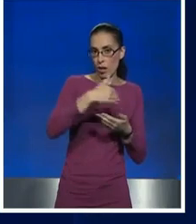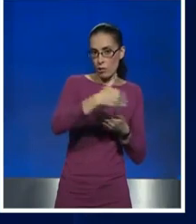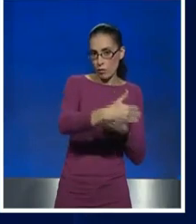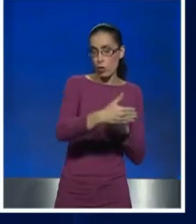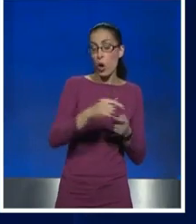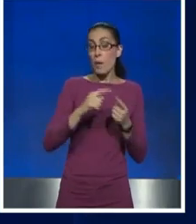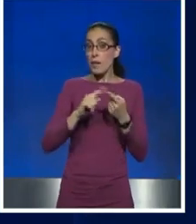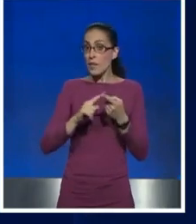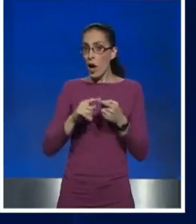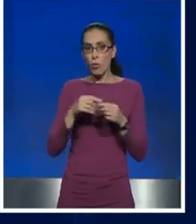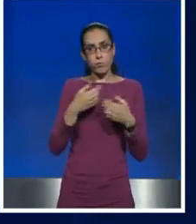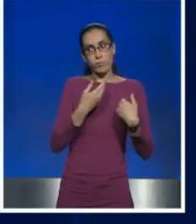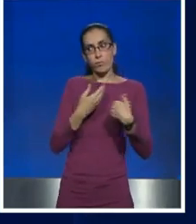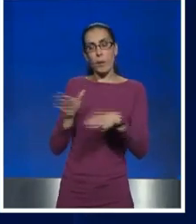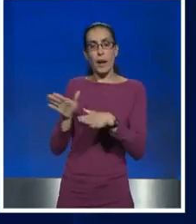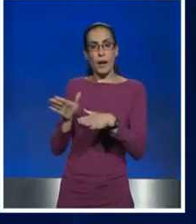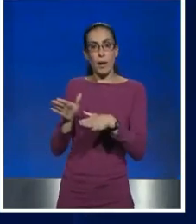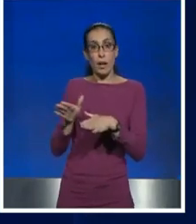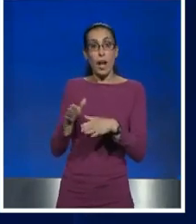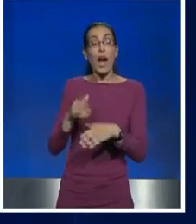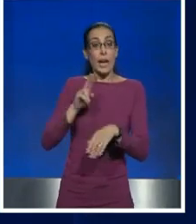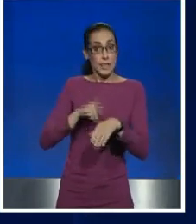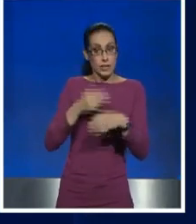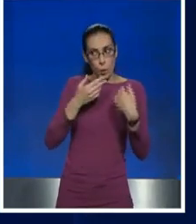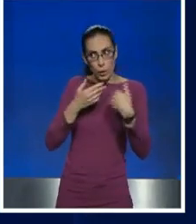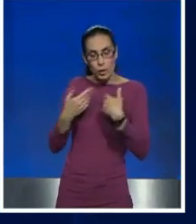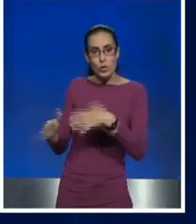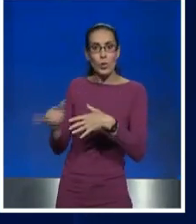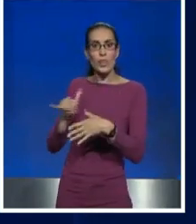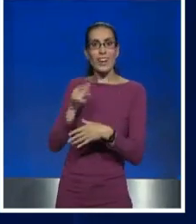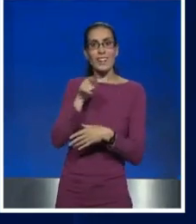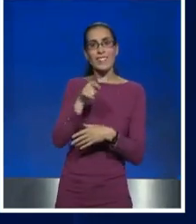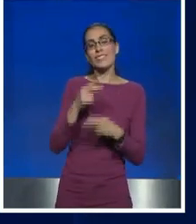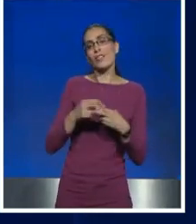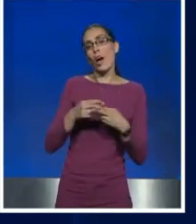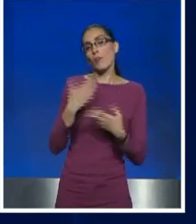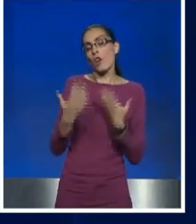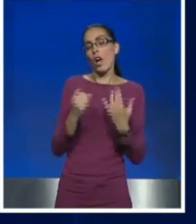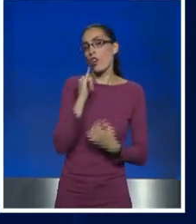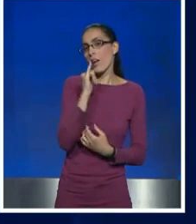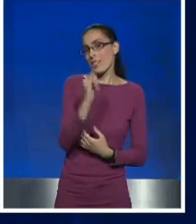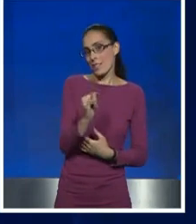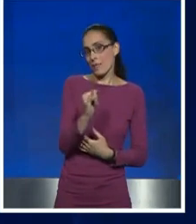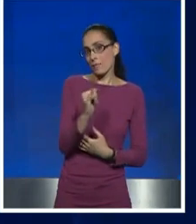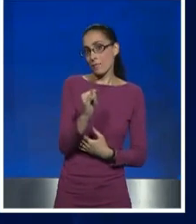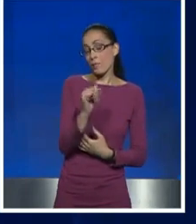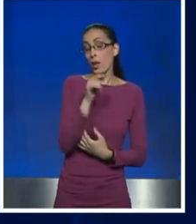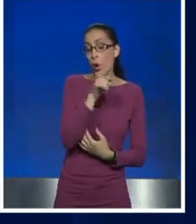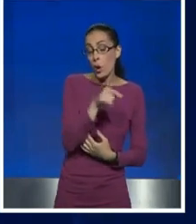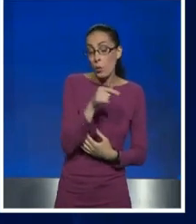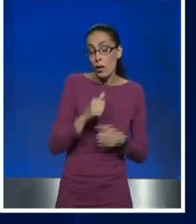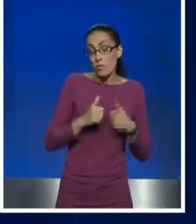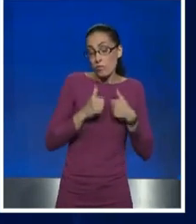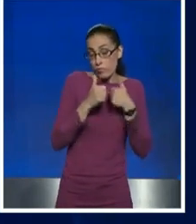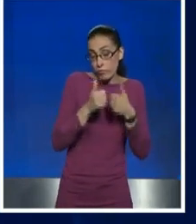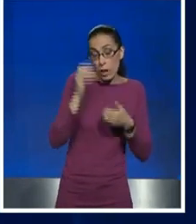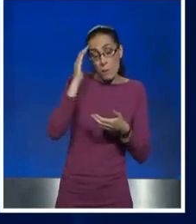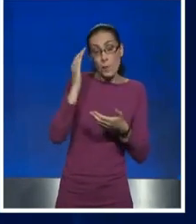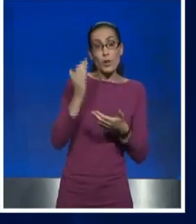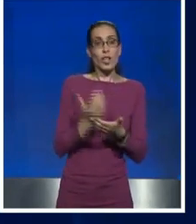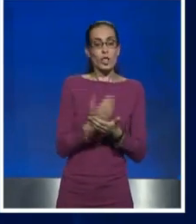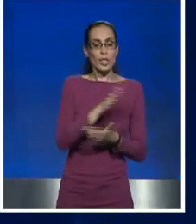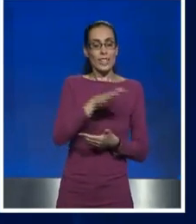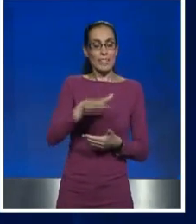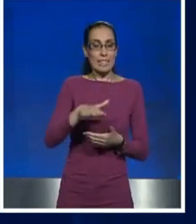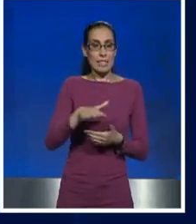minn pajjiżhom jekk inti tagħmel xi ħaġa ħażina. U mar nexxilhom jipproteġu l-nieshom, iż-żgħażagħ tagħhom jaffordjaw jixtru